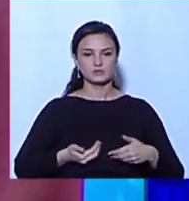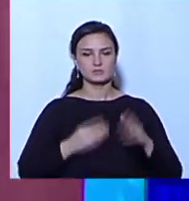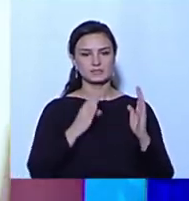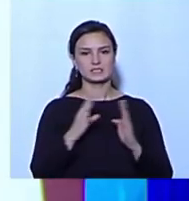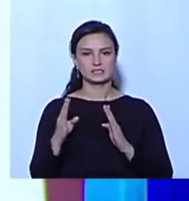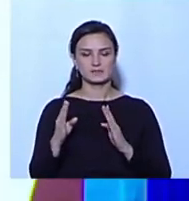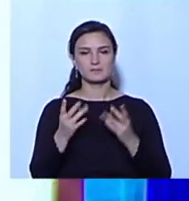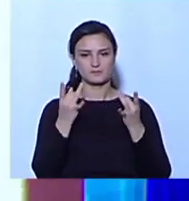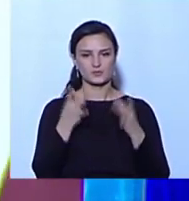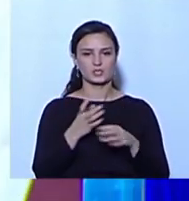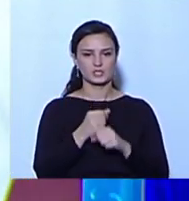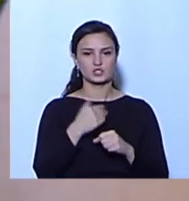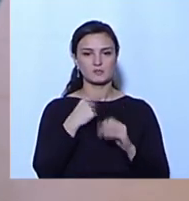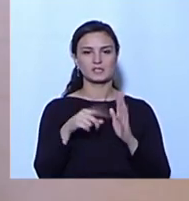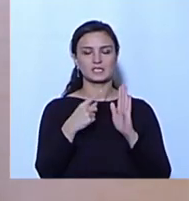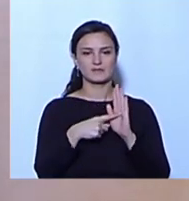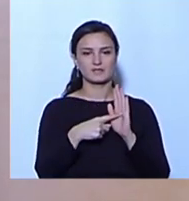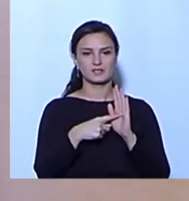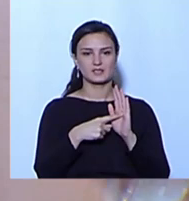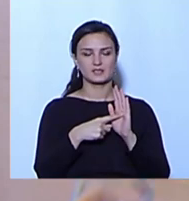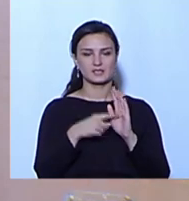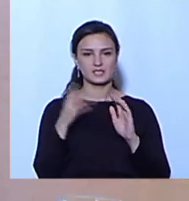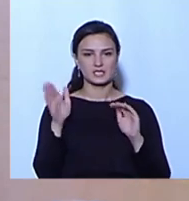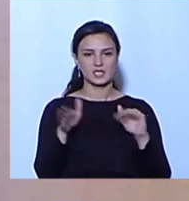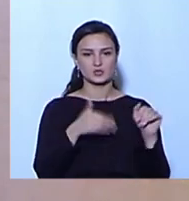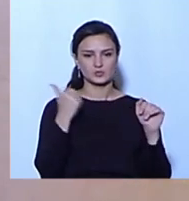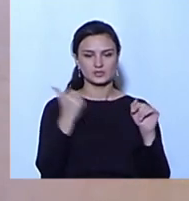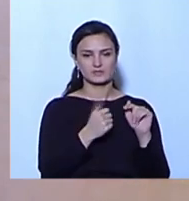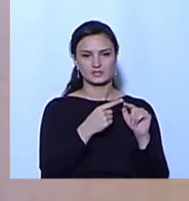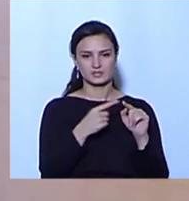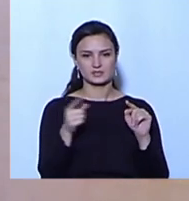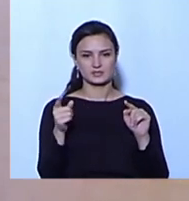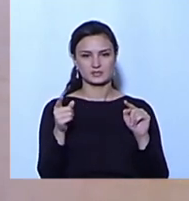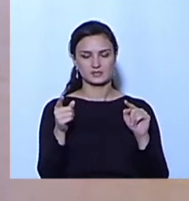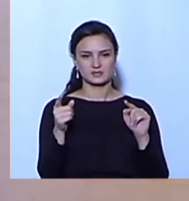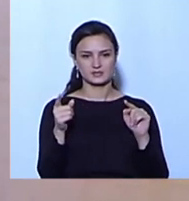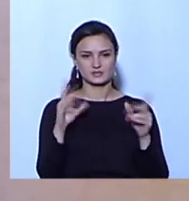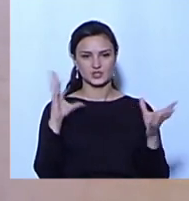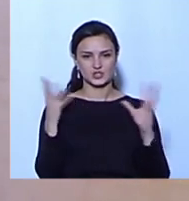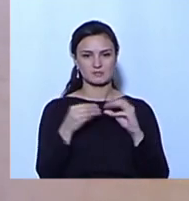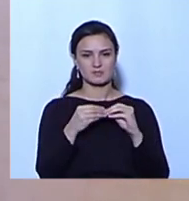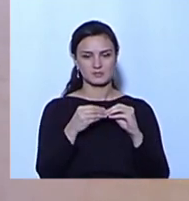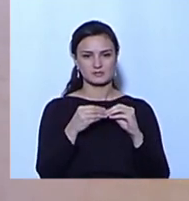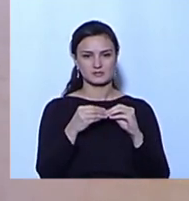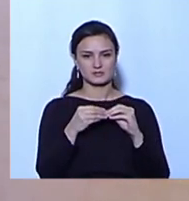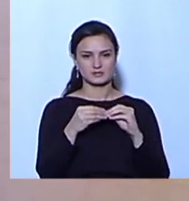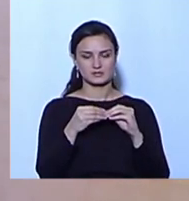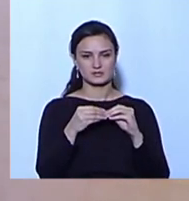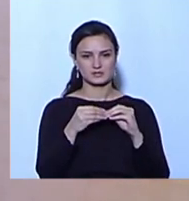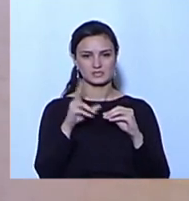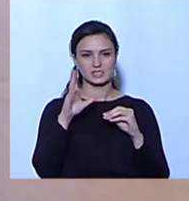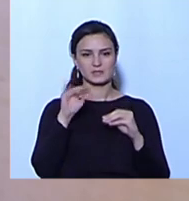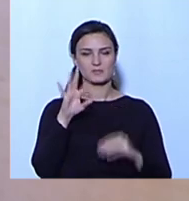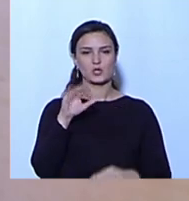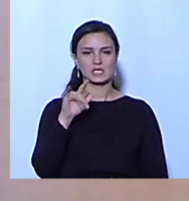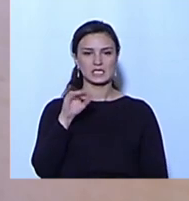წესი. მოკლედ, ჩემი კითხვა, რომელიც გასული კვირის ვიქტორინის შეჯამებას ემსახურება, გულისხმობს